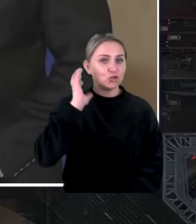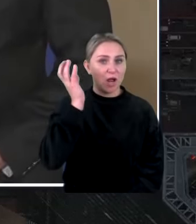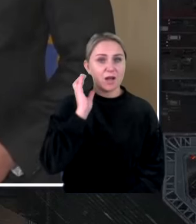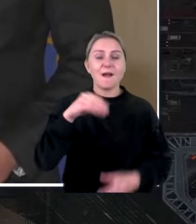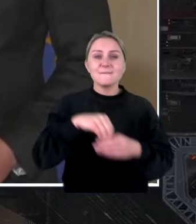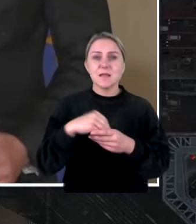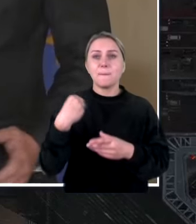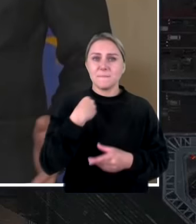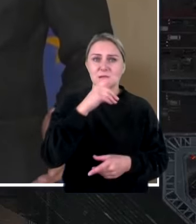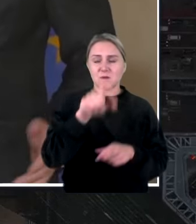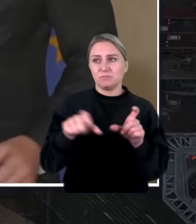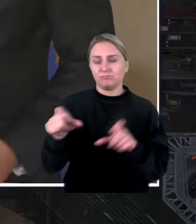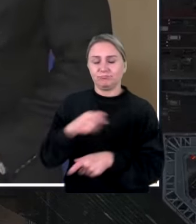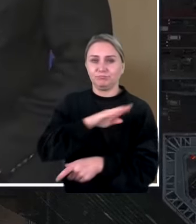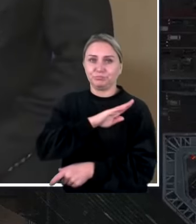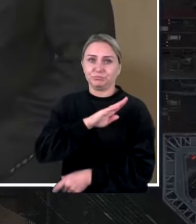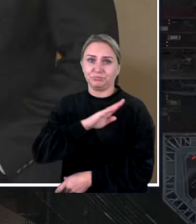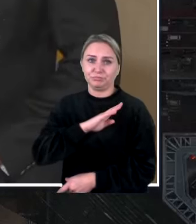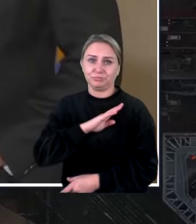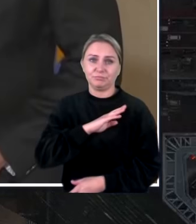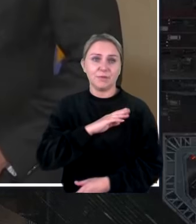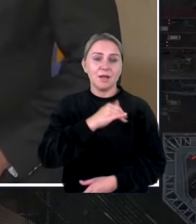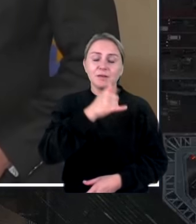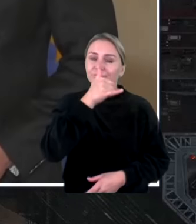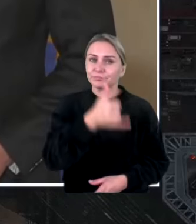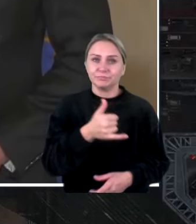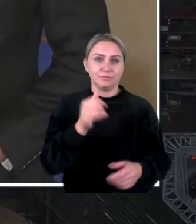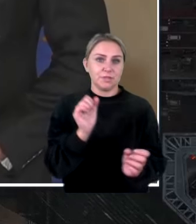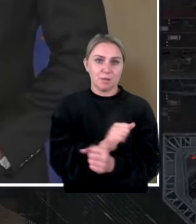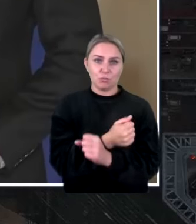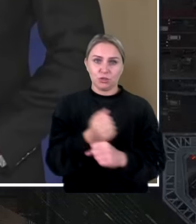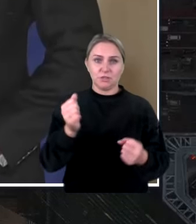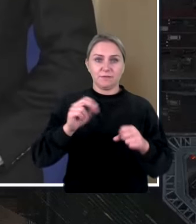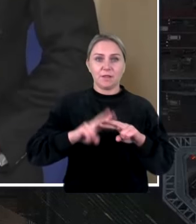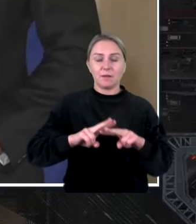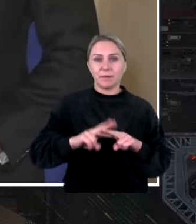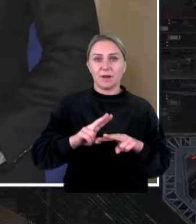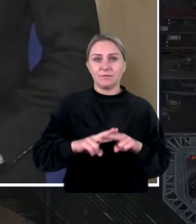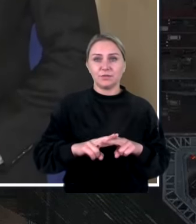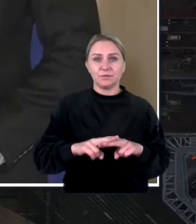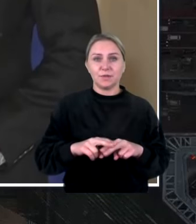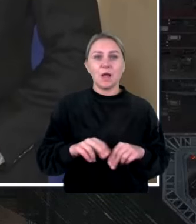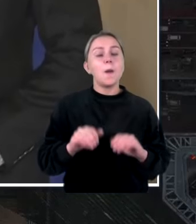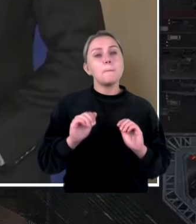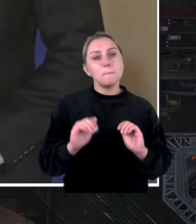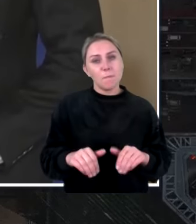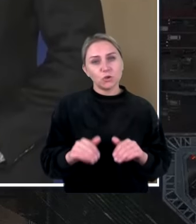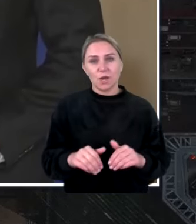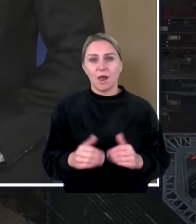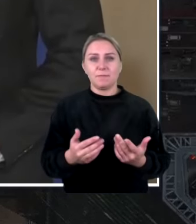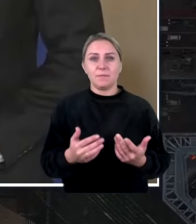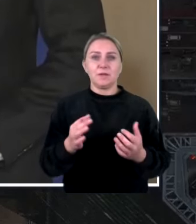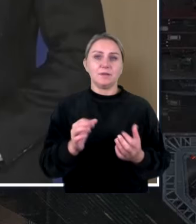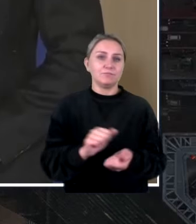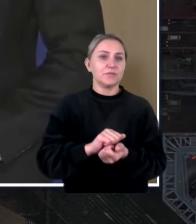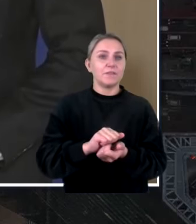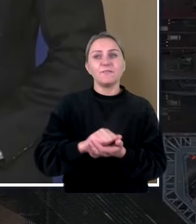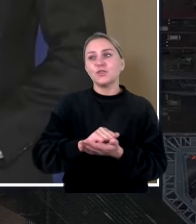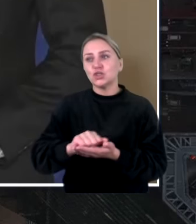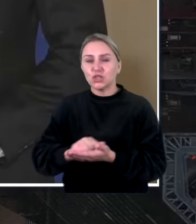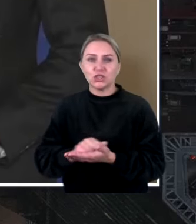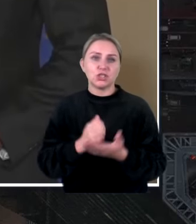tej powodzi. Nie da się tego naprawić niestety. Możemy wyczyścić nasze zanieczyszczone auto,